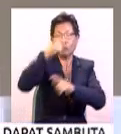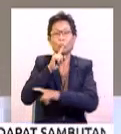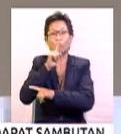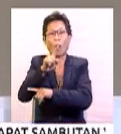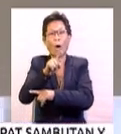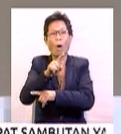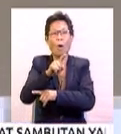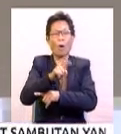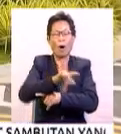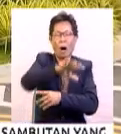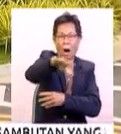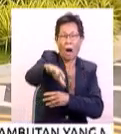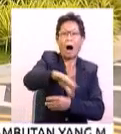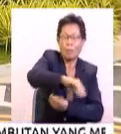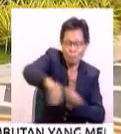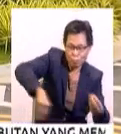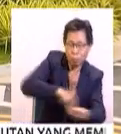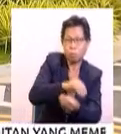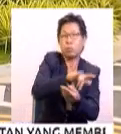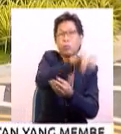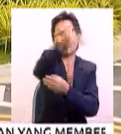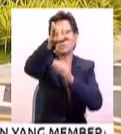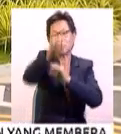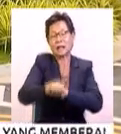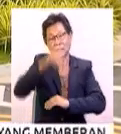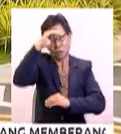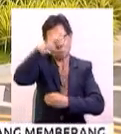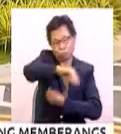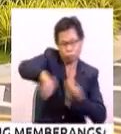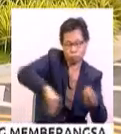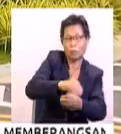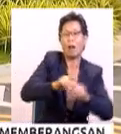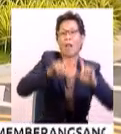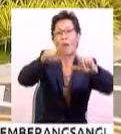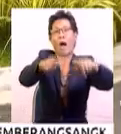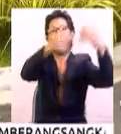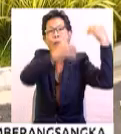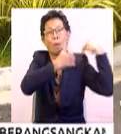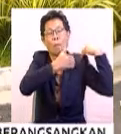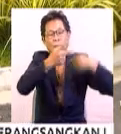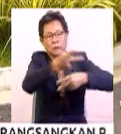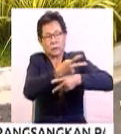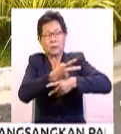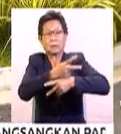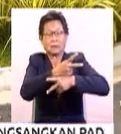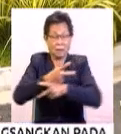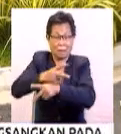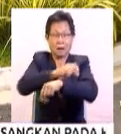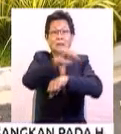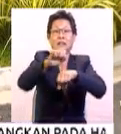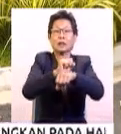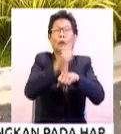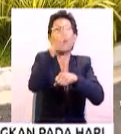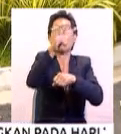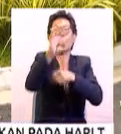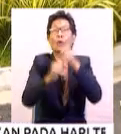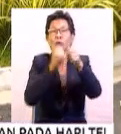memastikan proses pengambilan semula ruang udara selatan Johor yang diletakkan di bawah jagaan Singapura sejak lebih 4 dekad